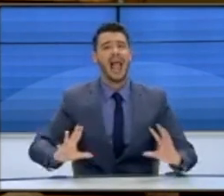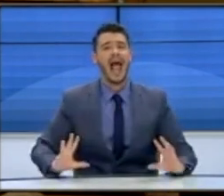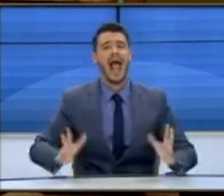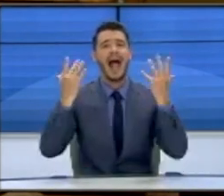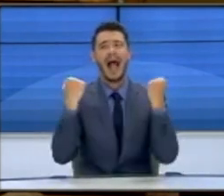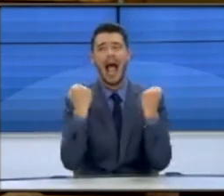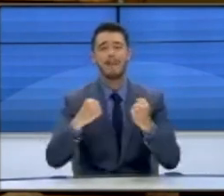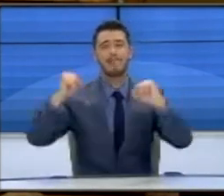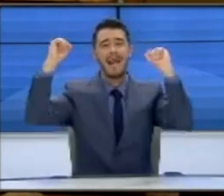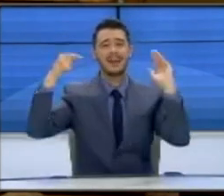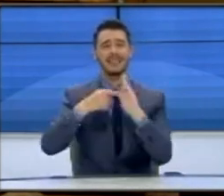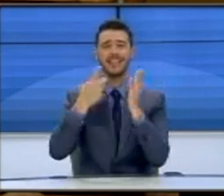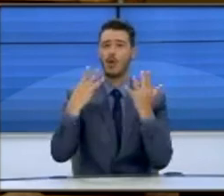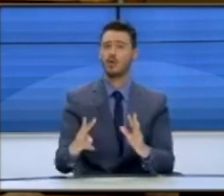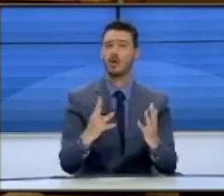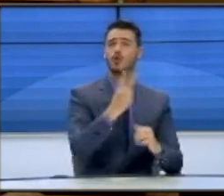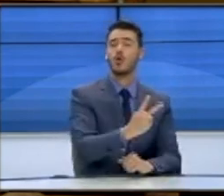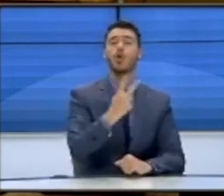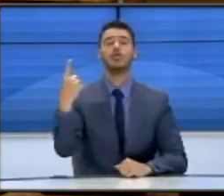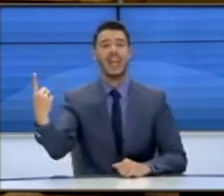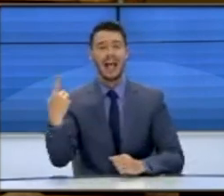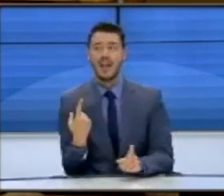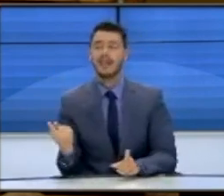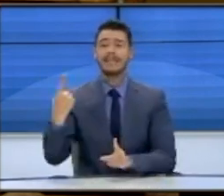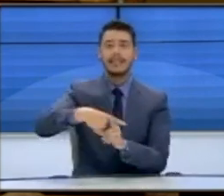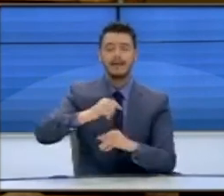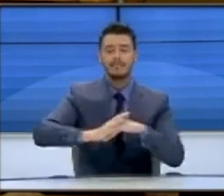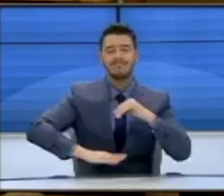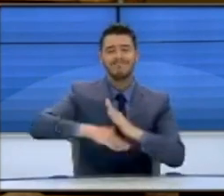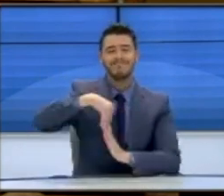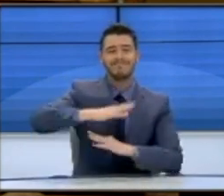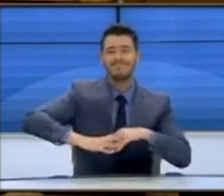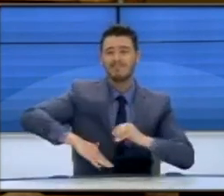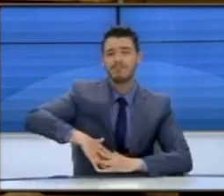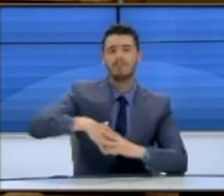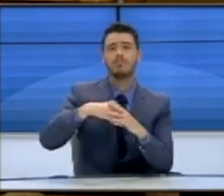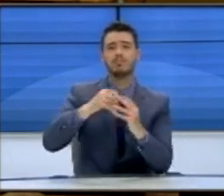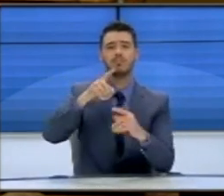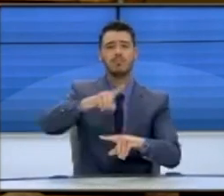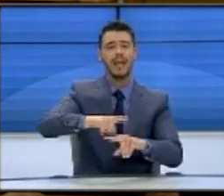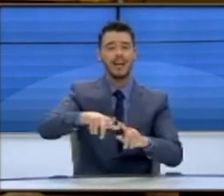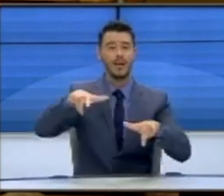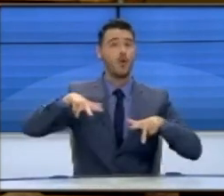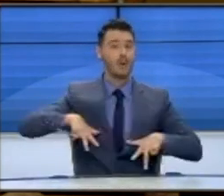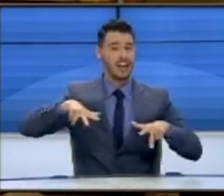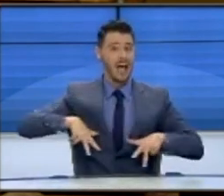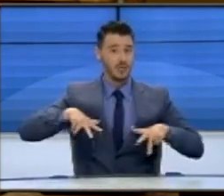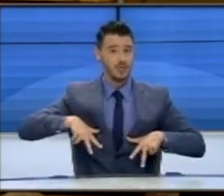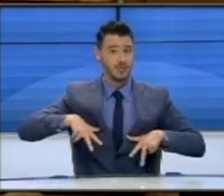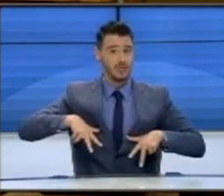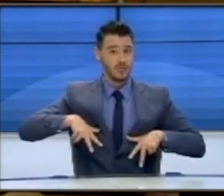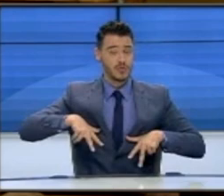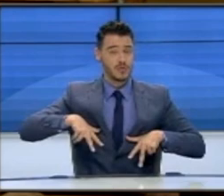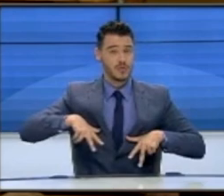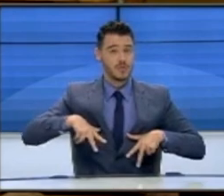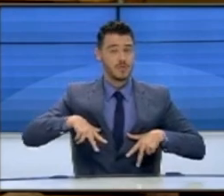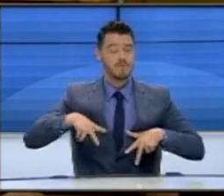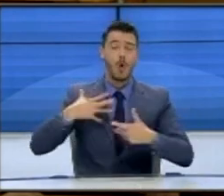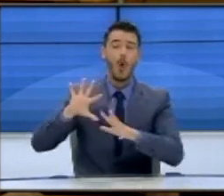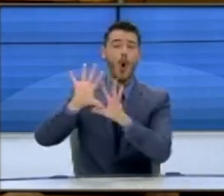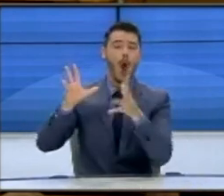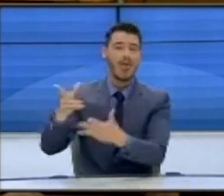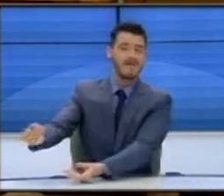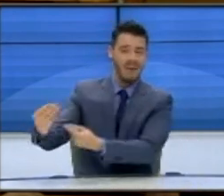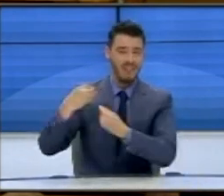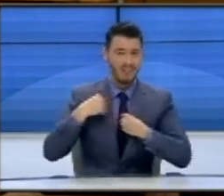διαδρομή συγκρότησης του ελληνικού κράτους, δεν μπόρεσα παρά να αναρωτηθώ πόσες άραγε